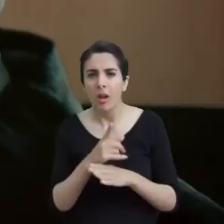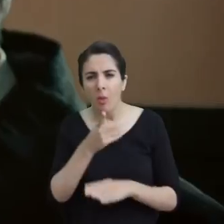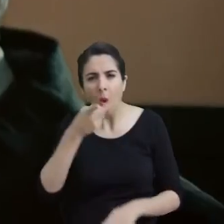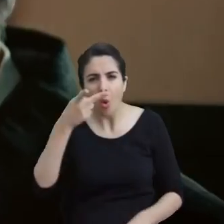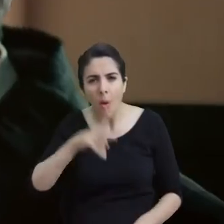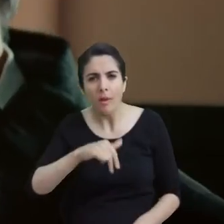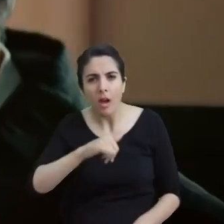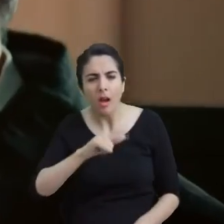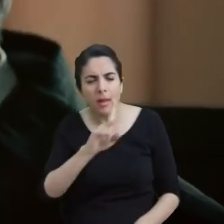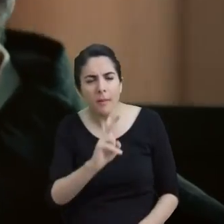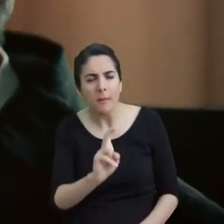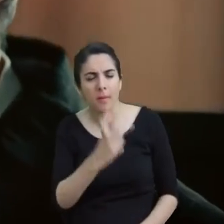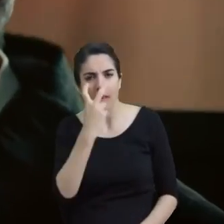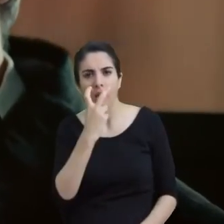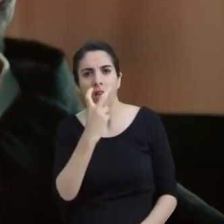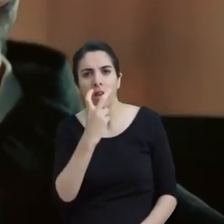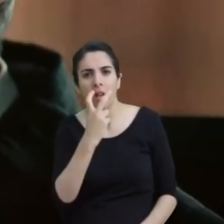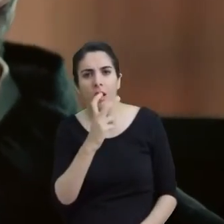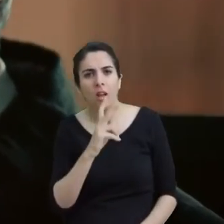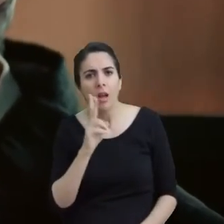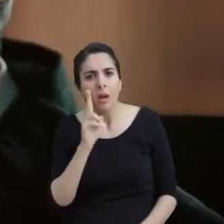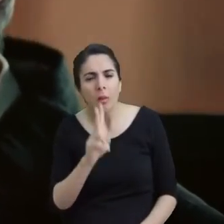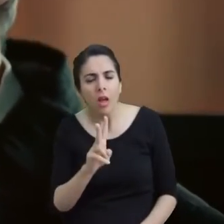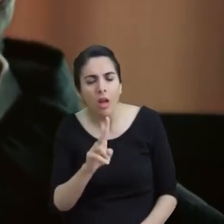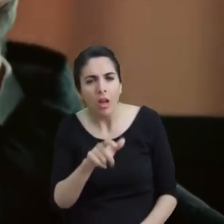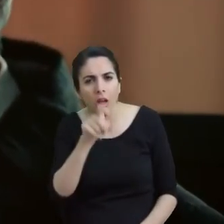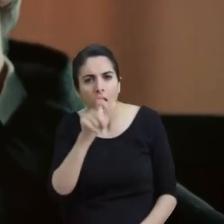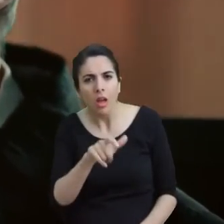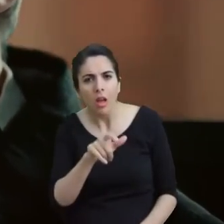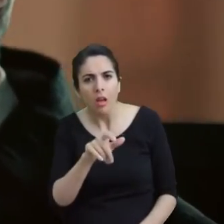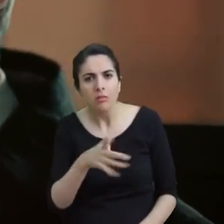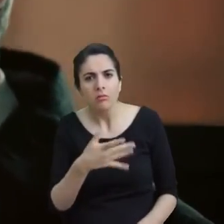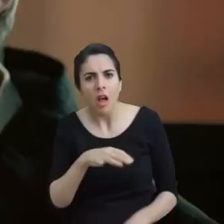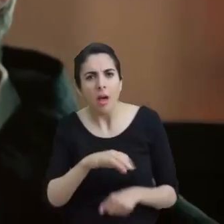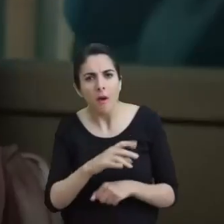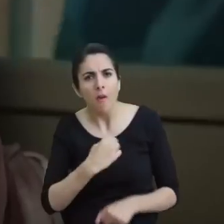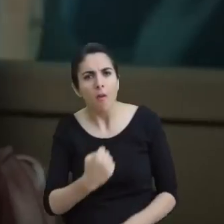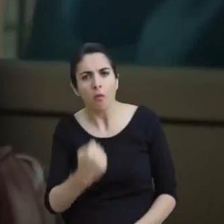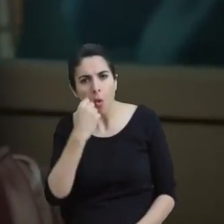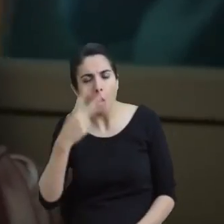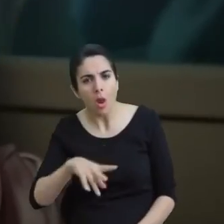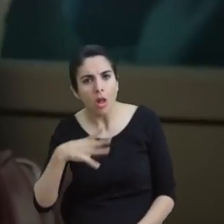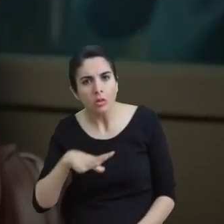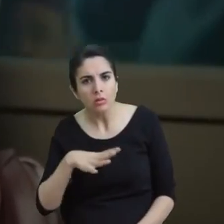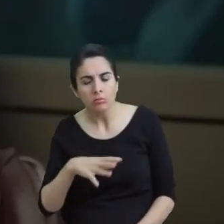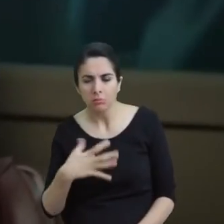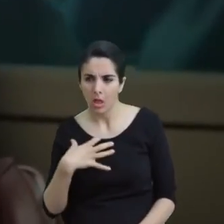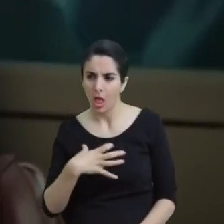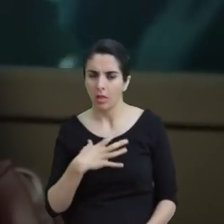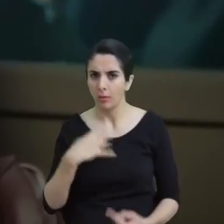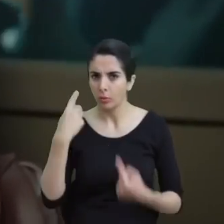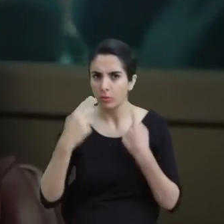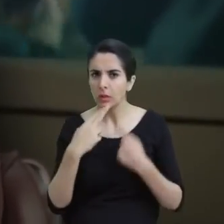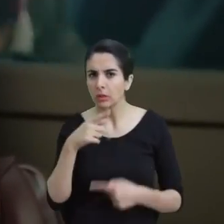Çünkü ölmek üzereyken bana öyle bir baktı ki beni oracıkta o haliyle hemen öldürebilirdi. Kendi kendime dedim